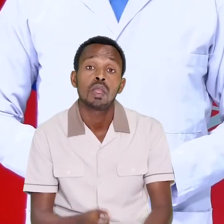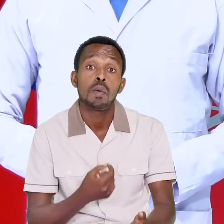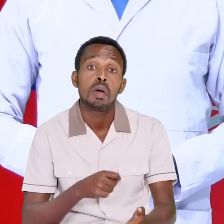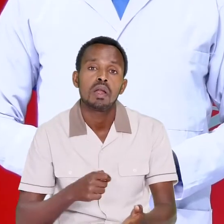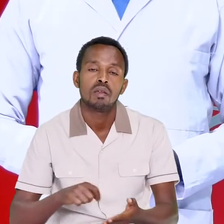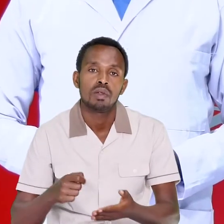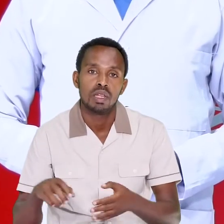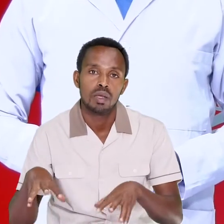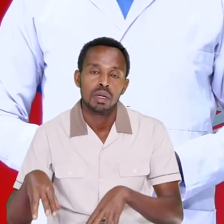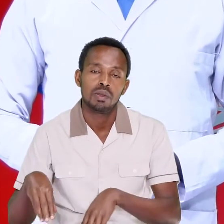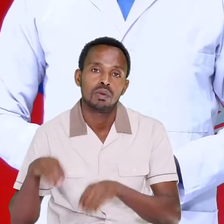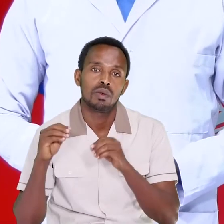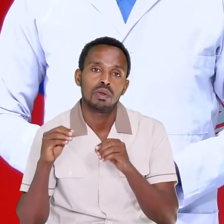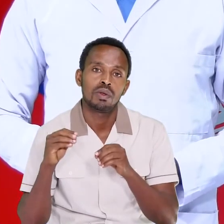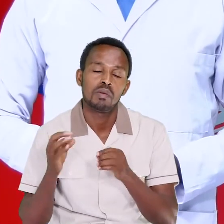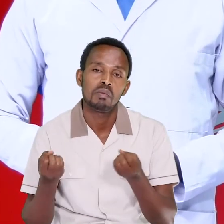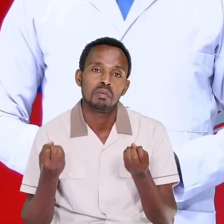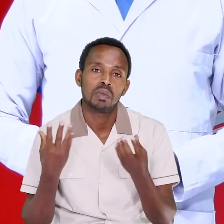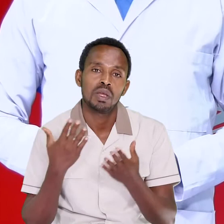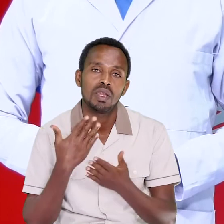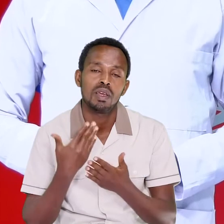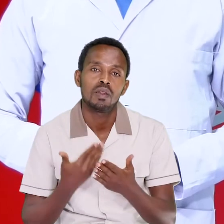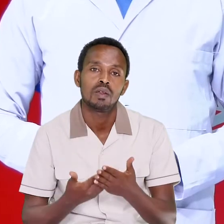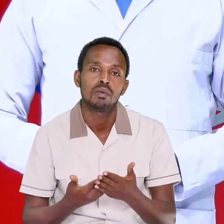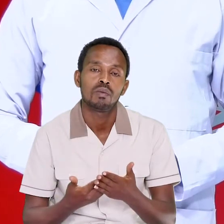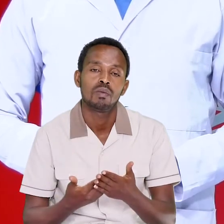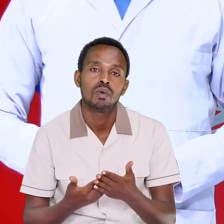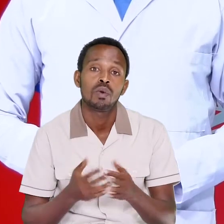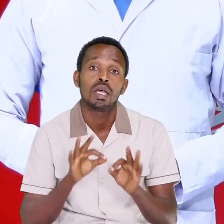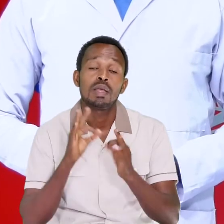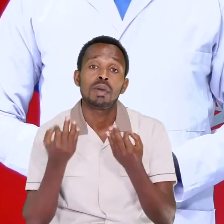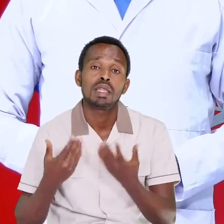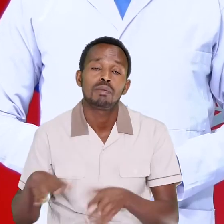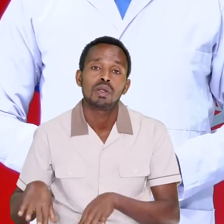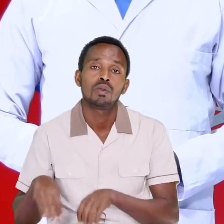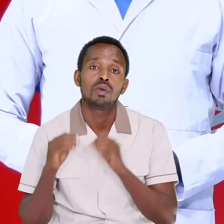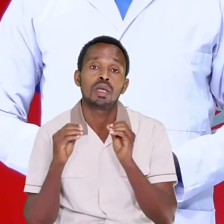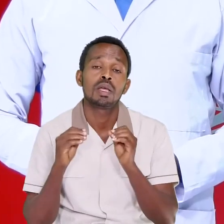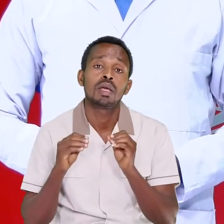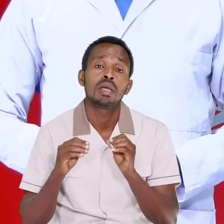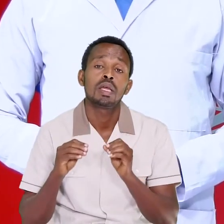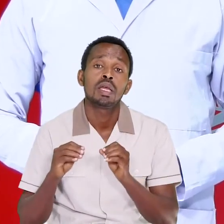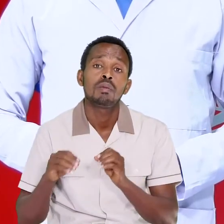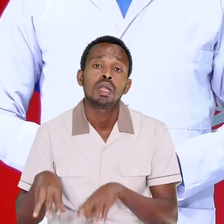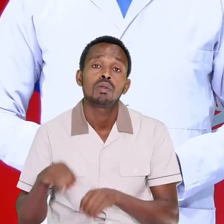Barreeffattanii barattoota baay'ee gaariidha. Maatiin barattootaas barattoonni